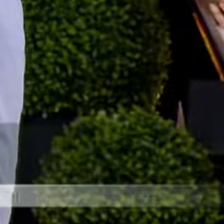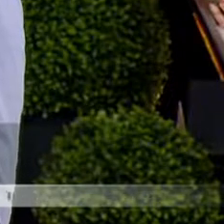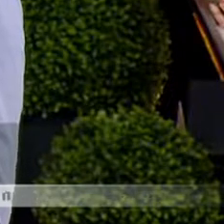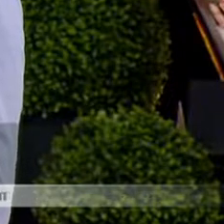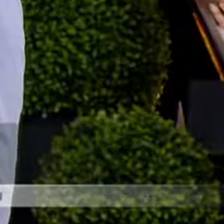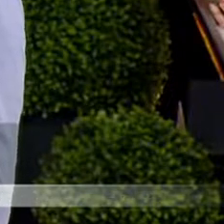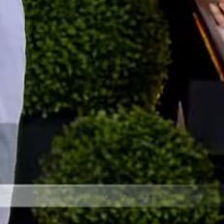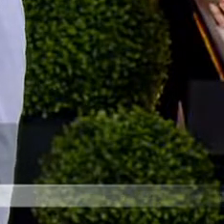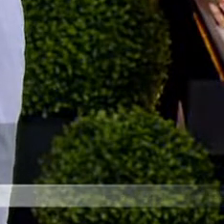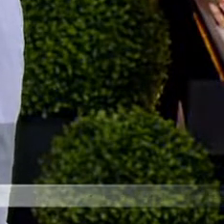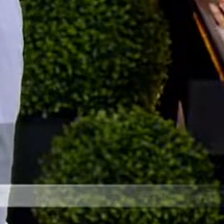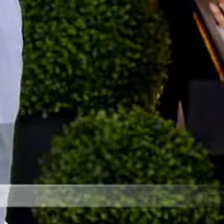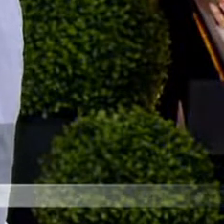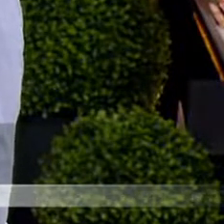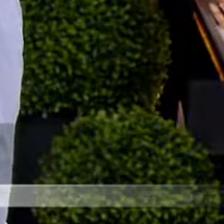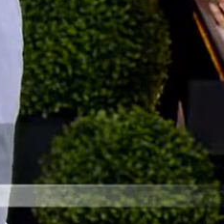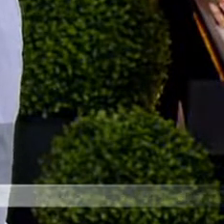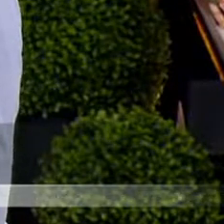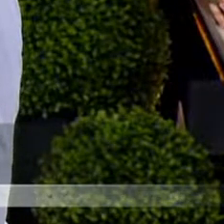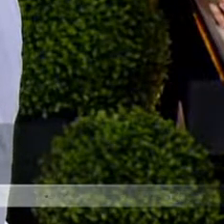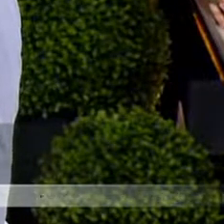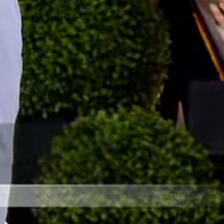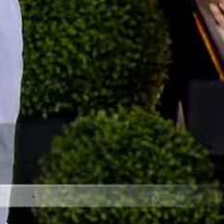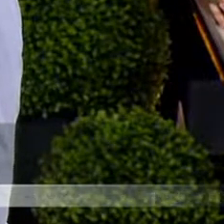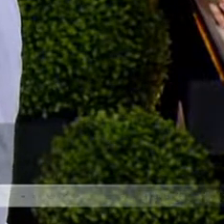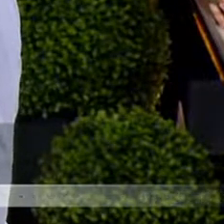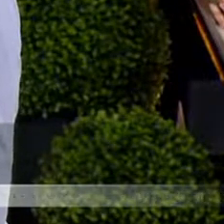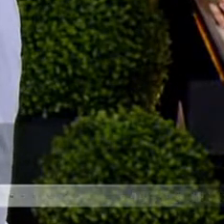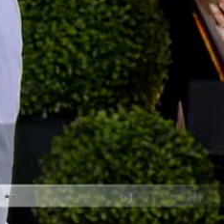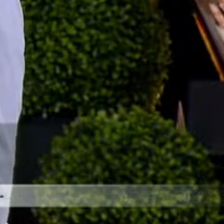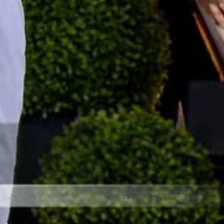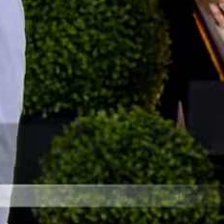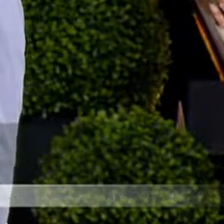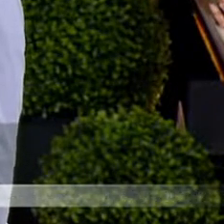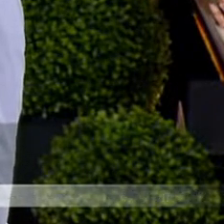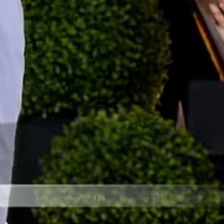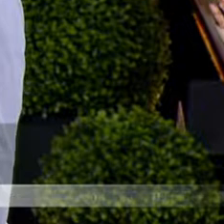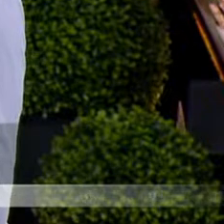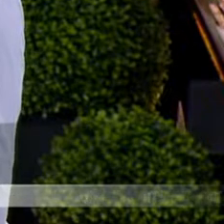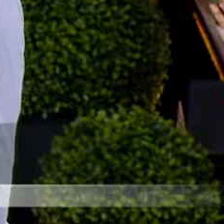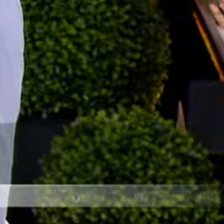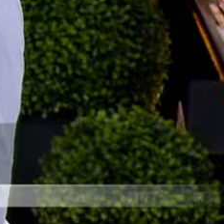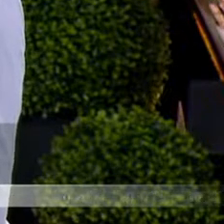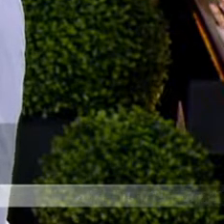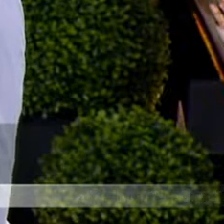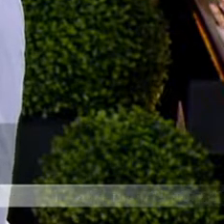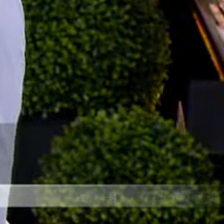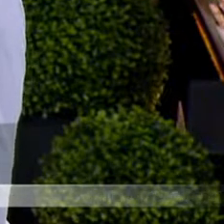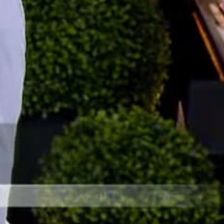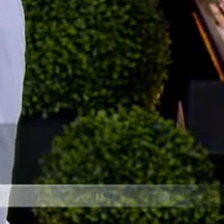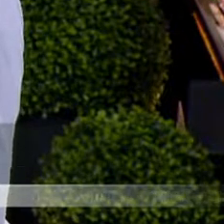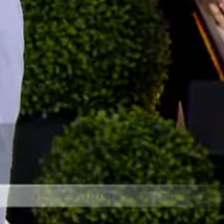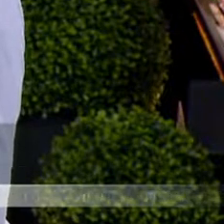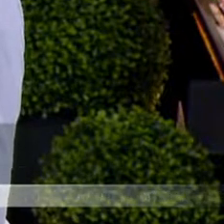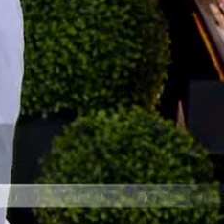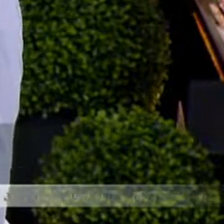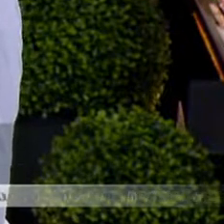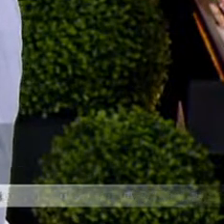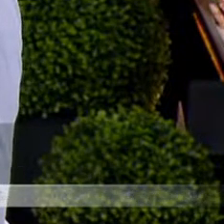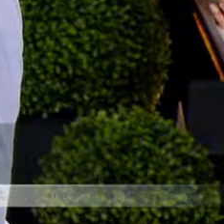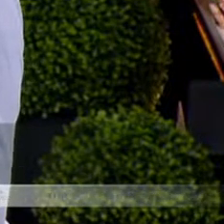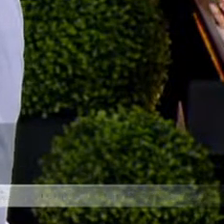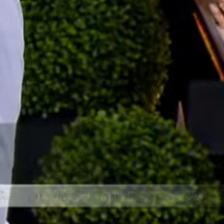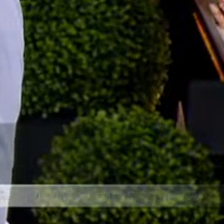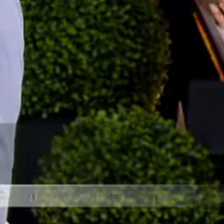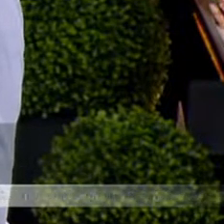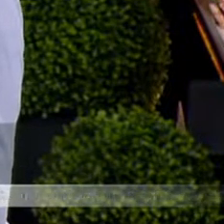ცვლის. ასე მაგალითად, ყველაზე ხშირი პრობლემა, რასაც ახლა ბოლო პერიოდში ვაწყდებით, არის მდგომარეობა, როცა პაციენტს, ანუ რეგიონში, სადაც